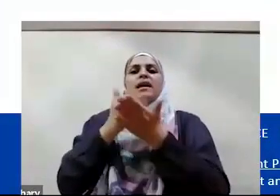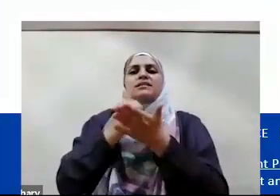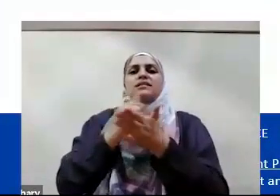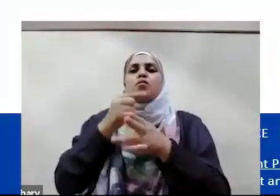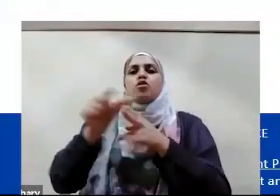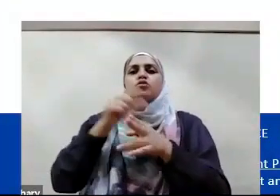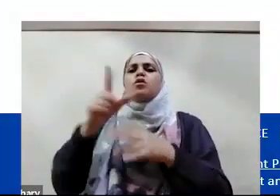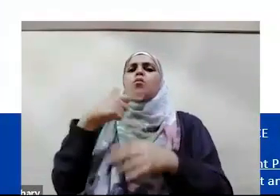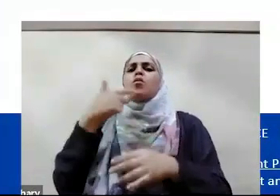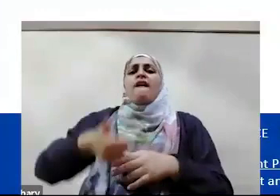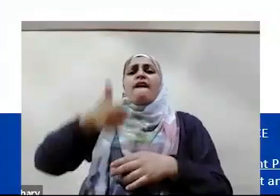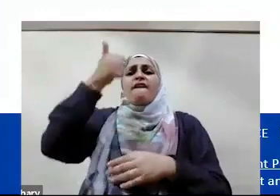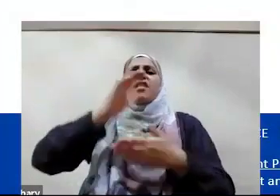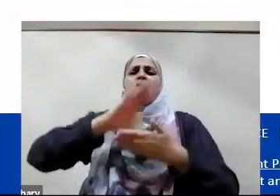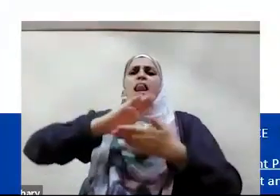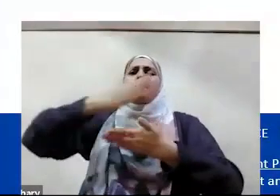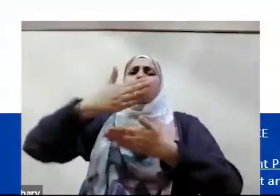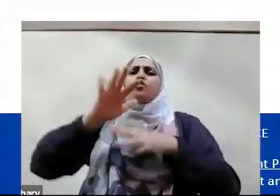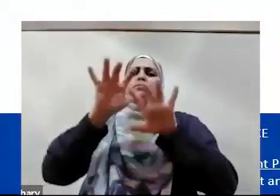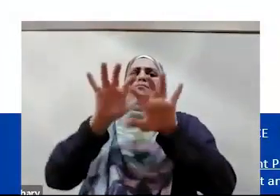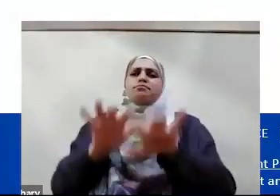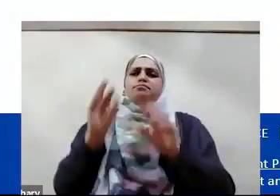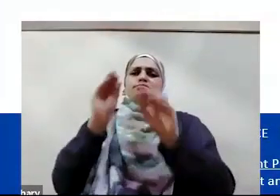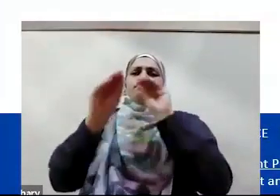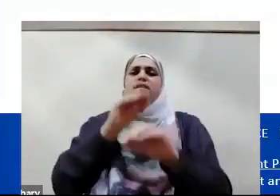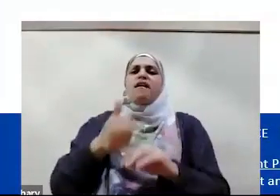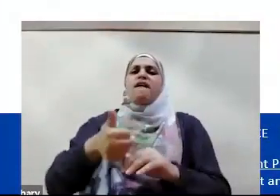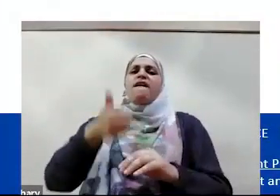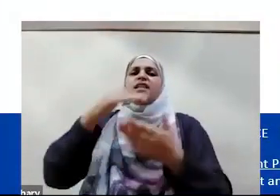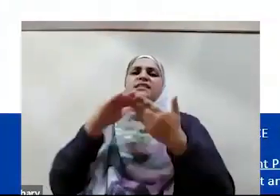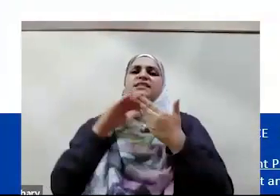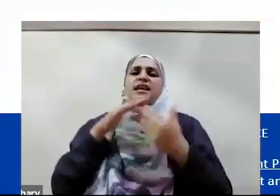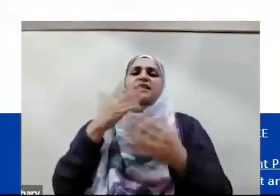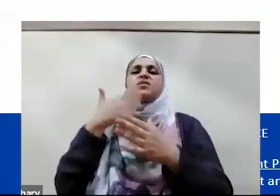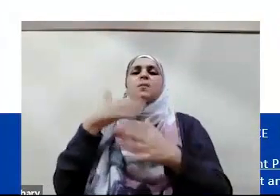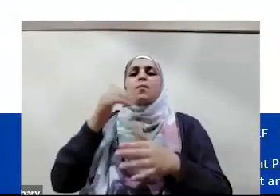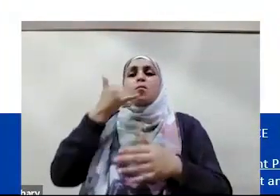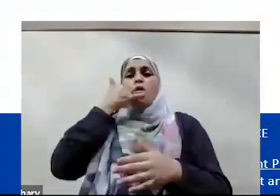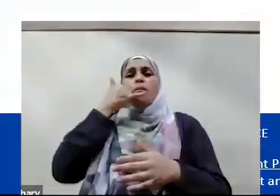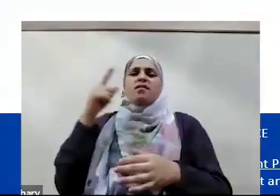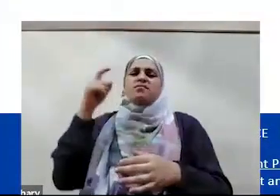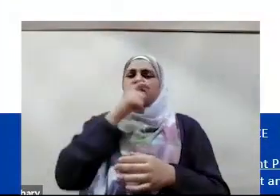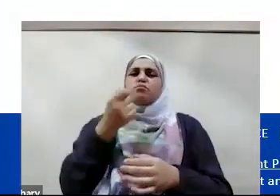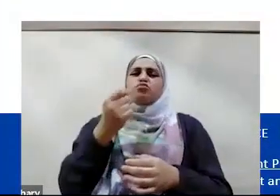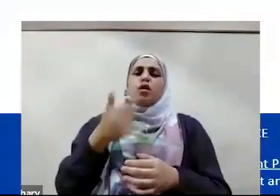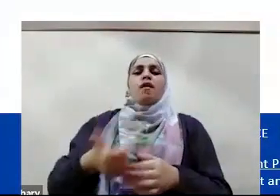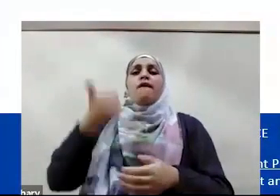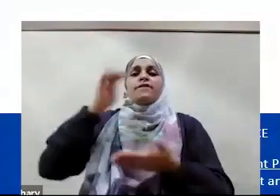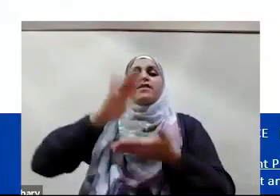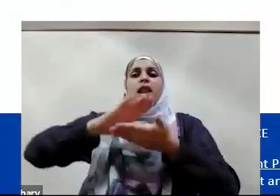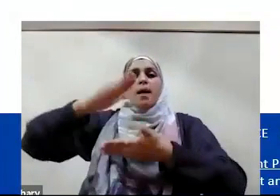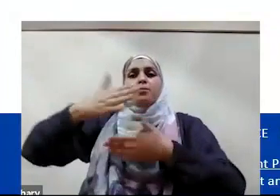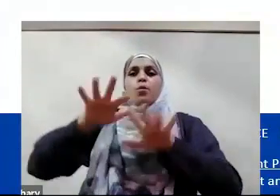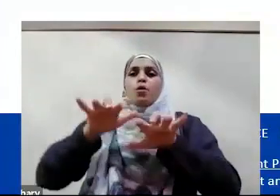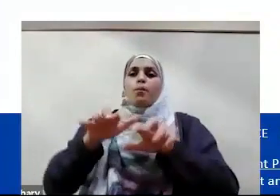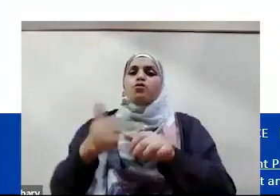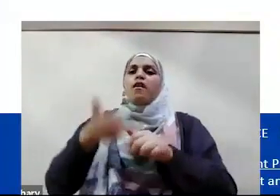كمبيوتر او من لابتوب، ده هيساعدكم وهيمنع او هيخليكم تتجنبوا مشاكل كتيرة.